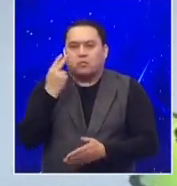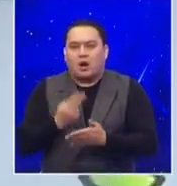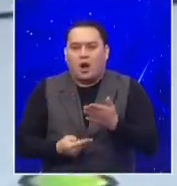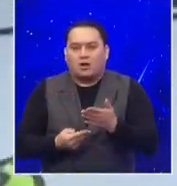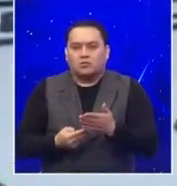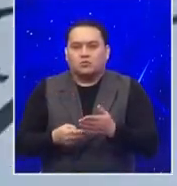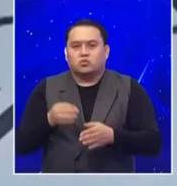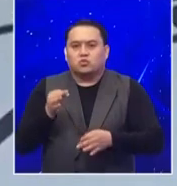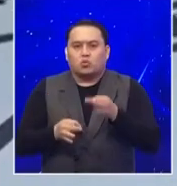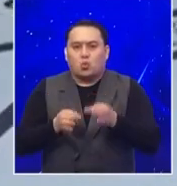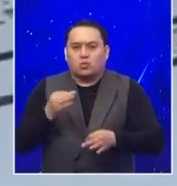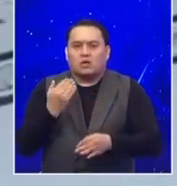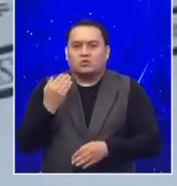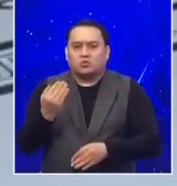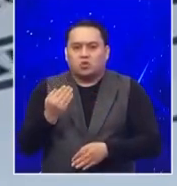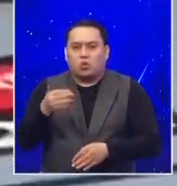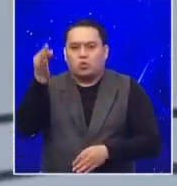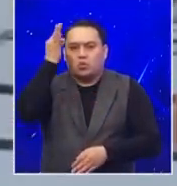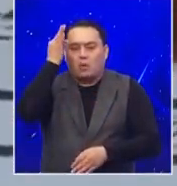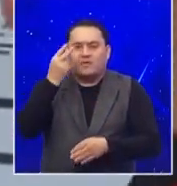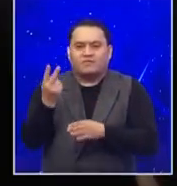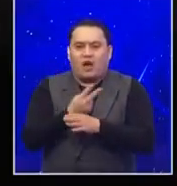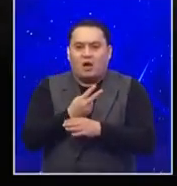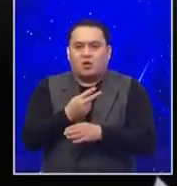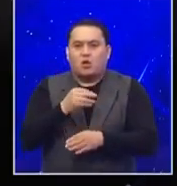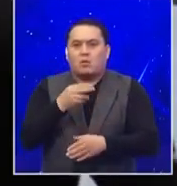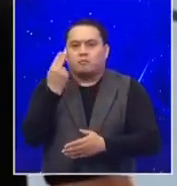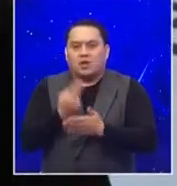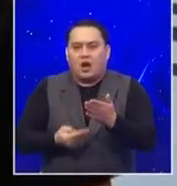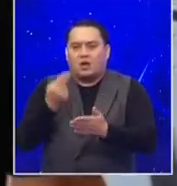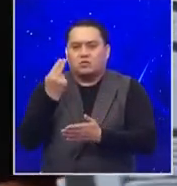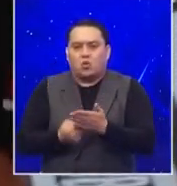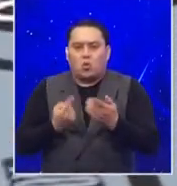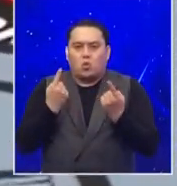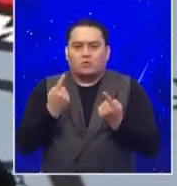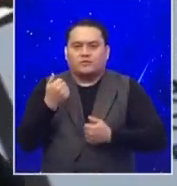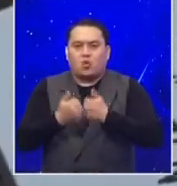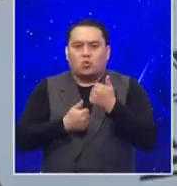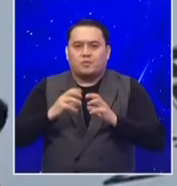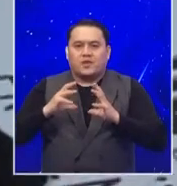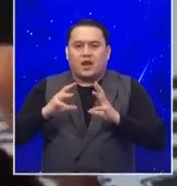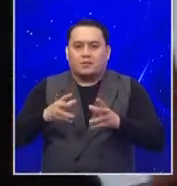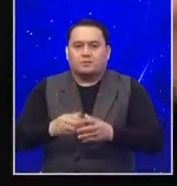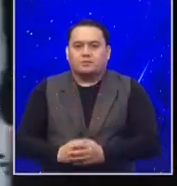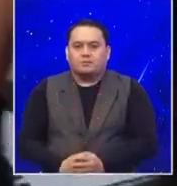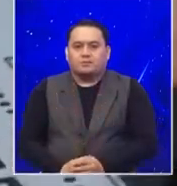проиграл единогласным решением судей. Напомню, это его второе поражение подряд в крупнейшем промоушене мира.